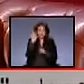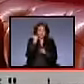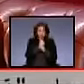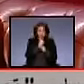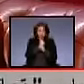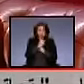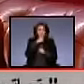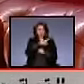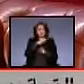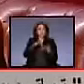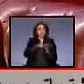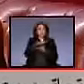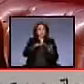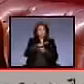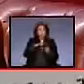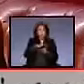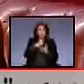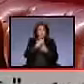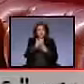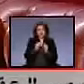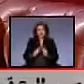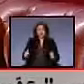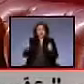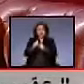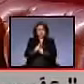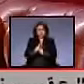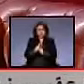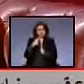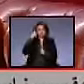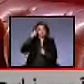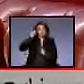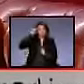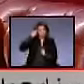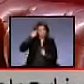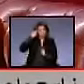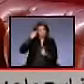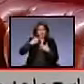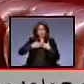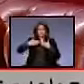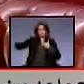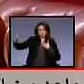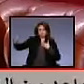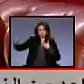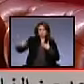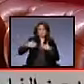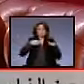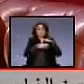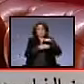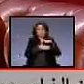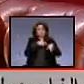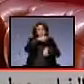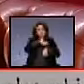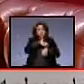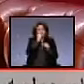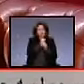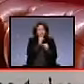لازمه عائليه كبيره جدا خلته انعزل عن العالم تماما، عنده عقده ذنب ان هو كان السبب فيها. بيرجع المستشفى اللي بيشتغل